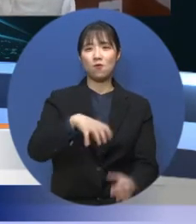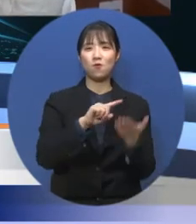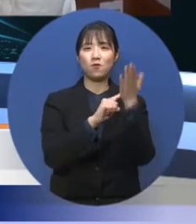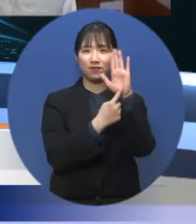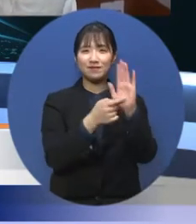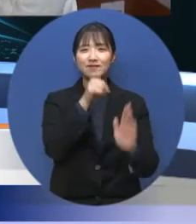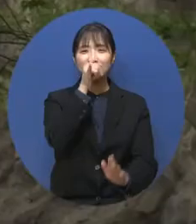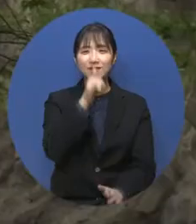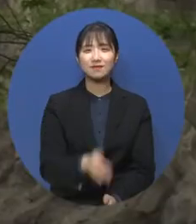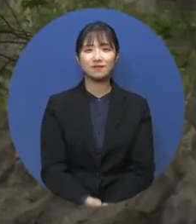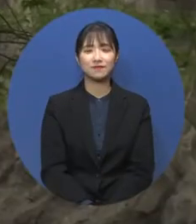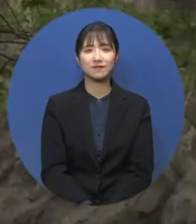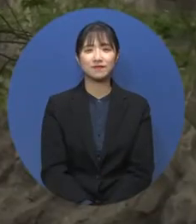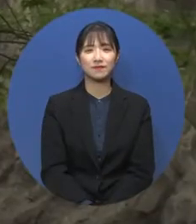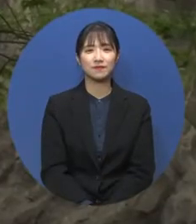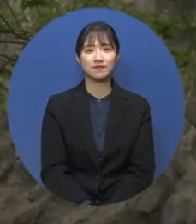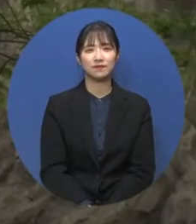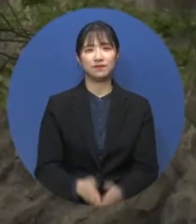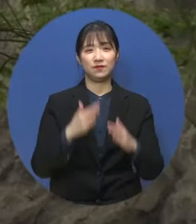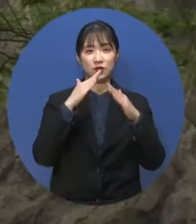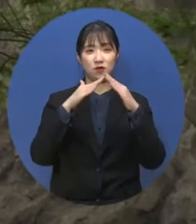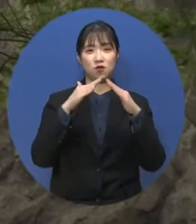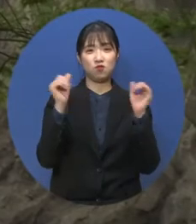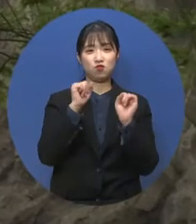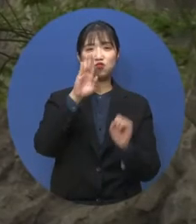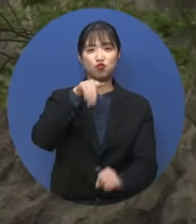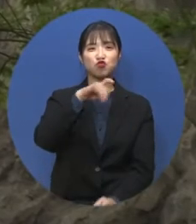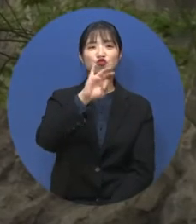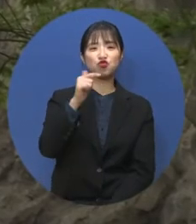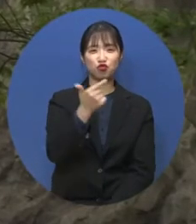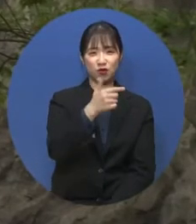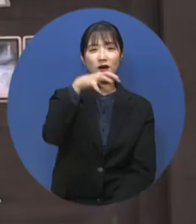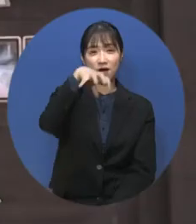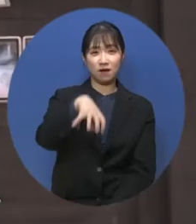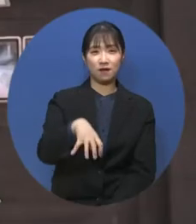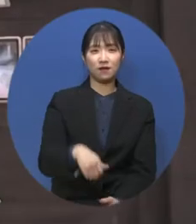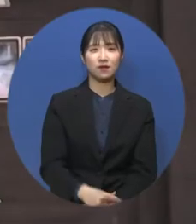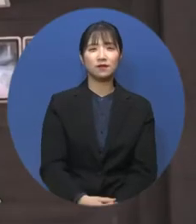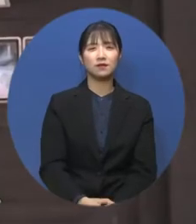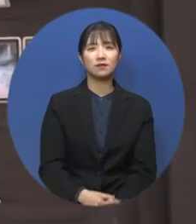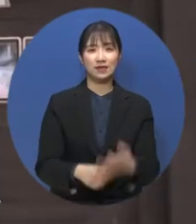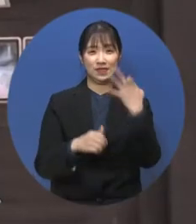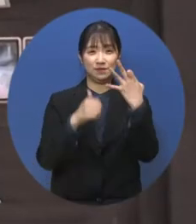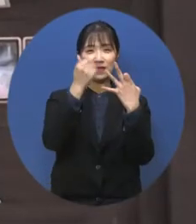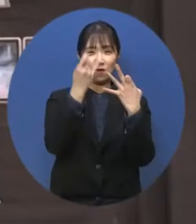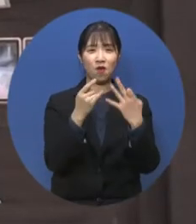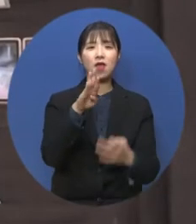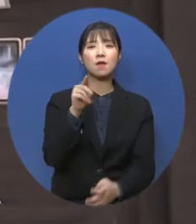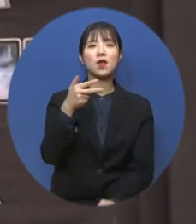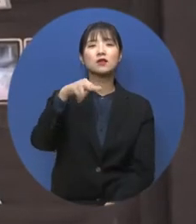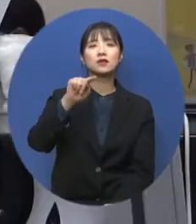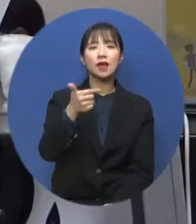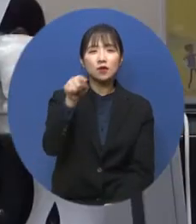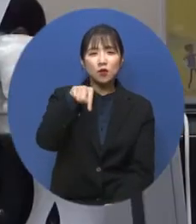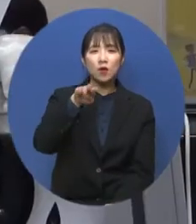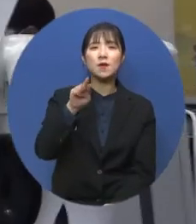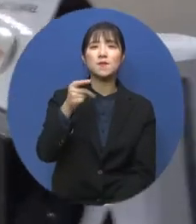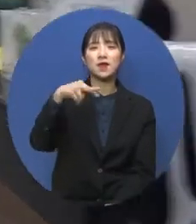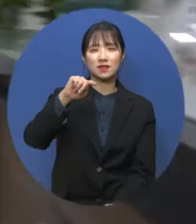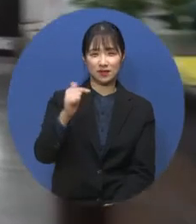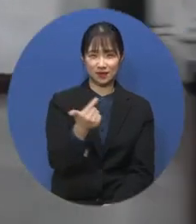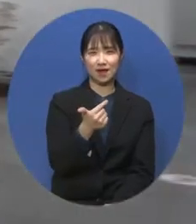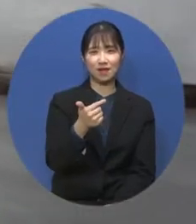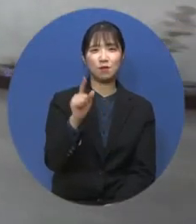기자입니다. 전북 부안 누에타운 곤충탐사과학관에서 제14회 변산 속의 변산, 지름